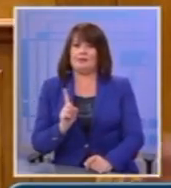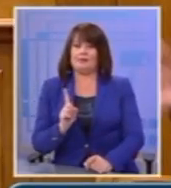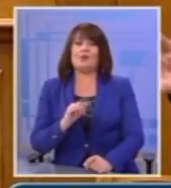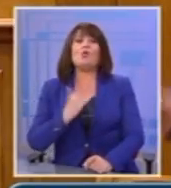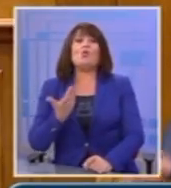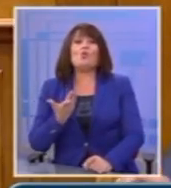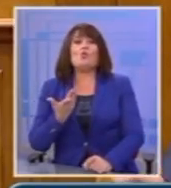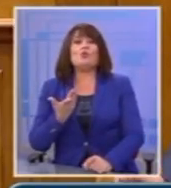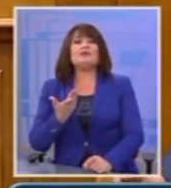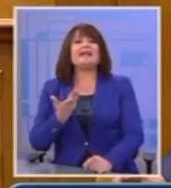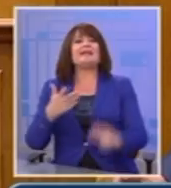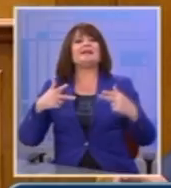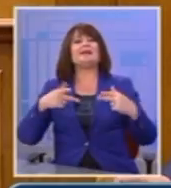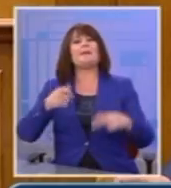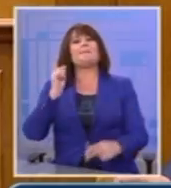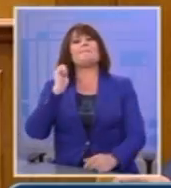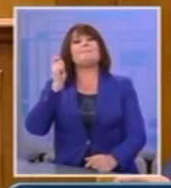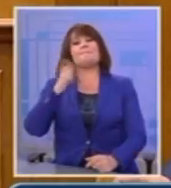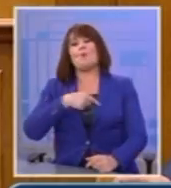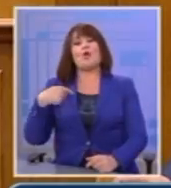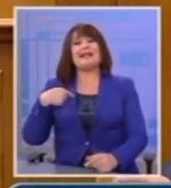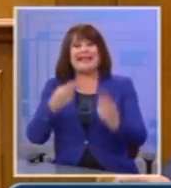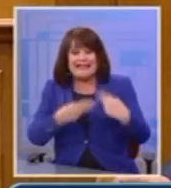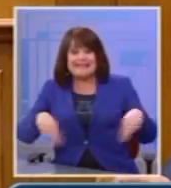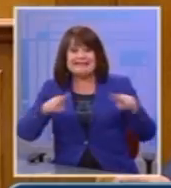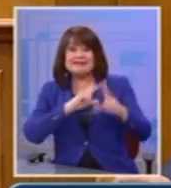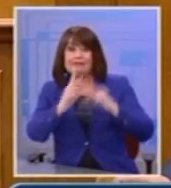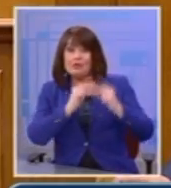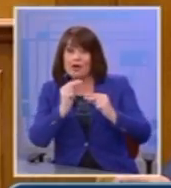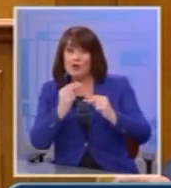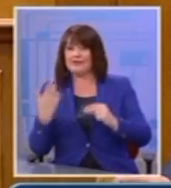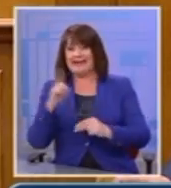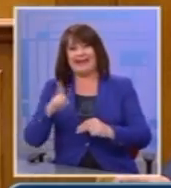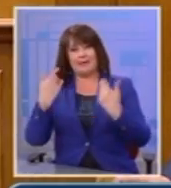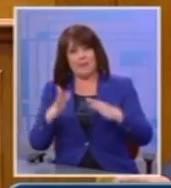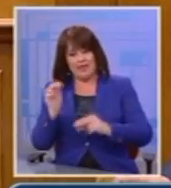ούτε το Συμβούλιο των Πολιτικών Αρχηγών που ζήτησε να συγκληθεί αμέσως μετά το δημοψήφισμα.